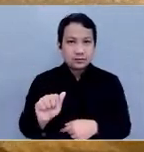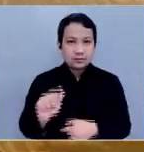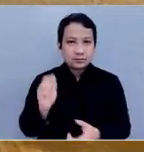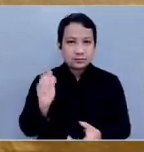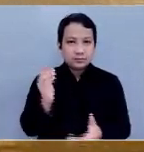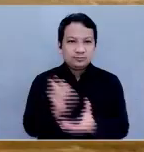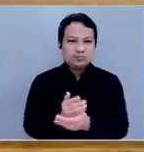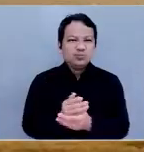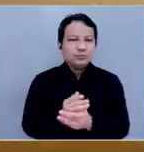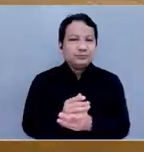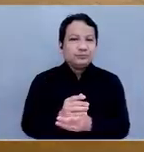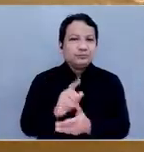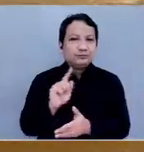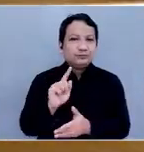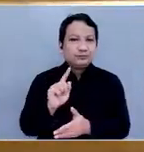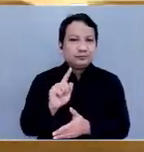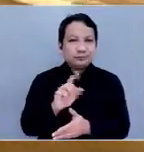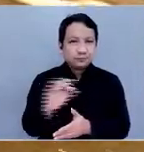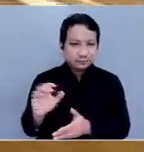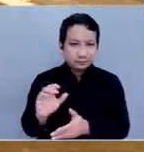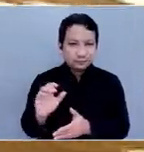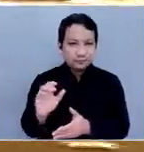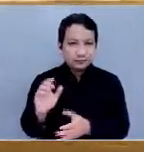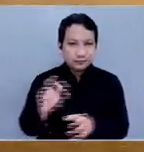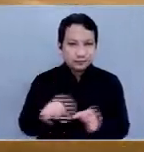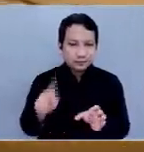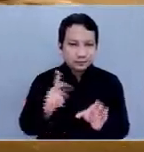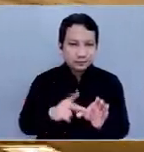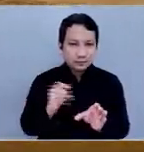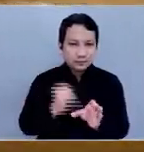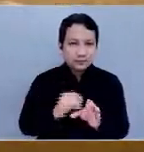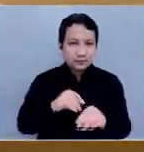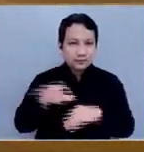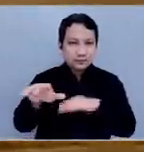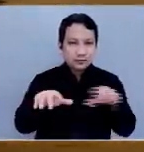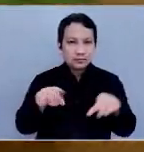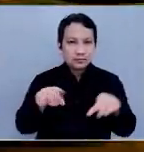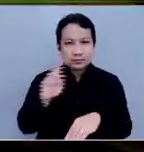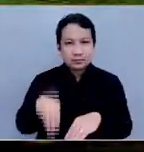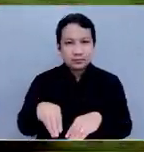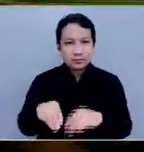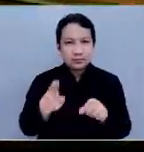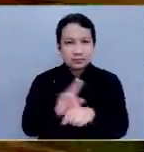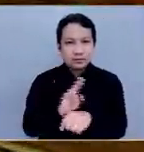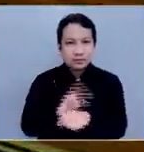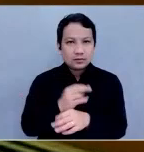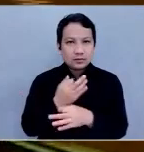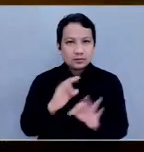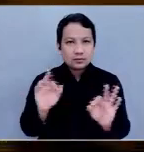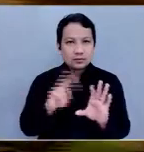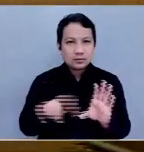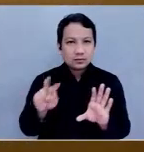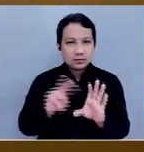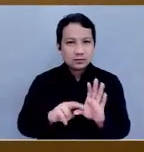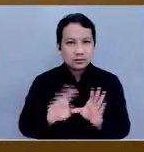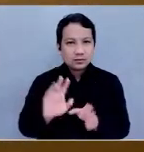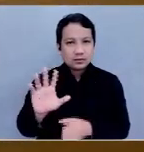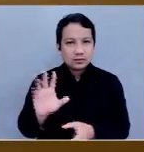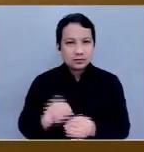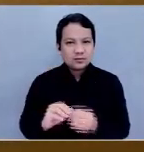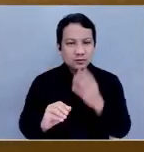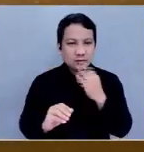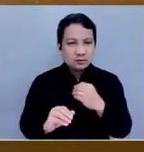higit 100 namang mga sasakyan mula sa lokal na pamahalaan ng Maynila ang gagamitin sa libreng sakay para sa mga maapektuhan ng